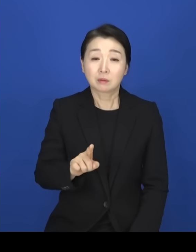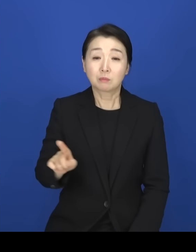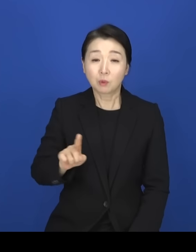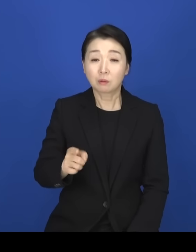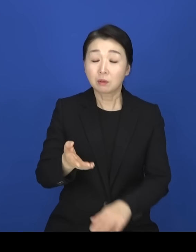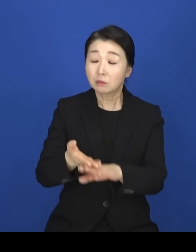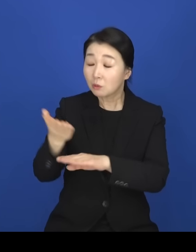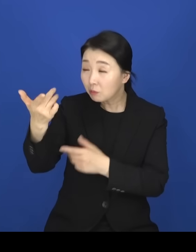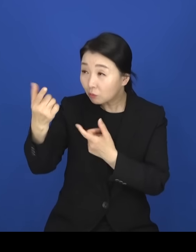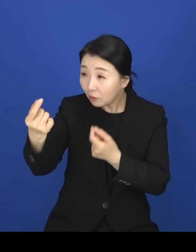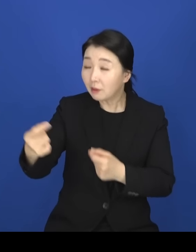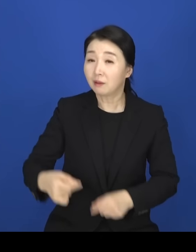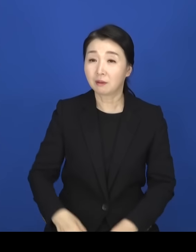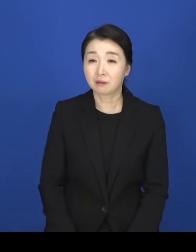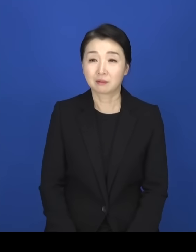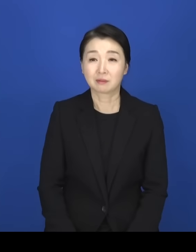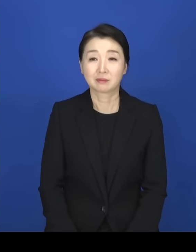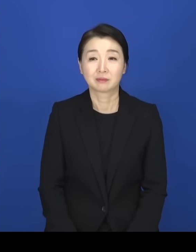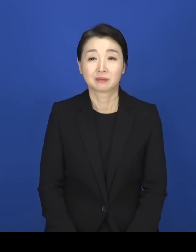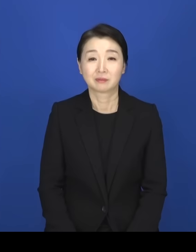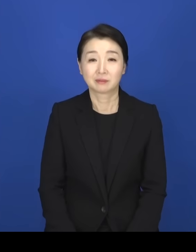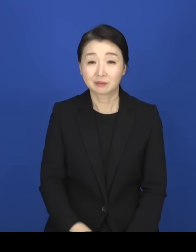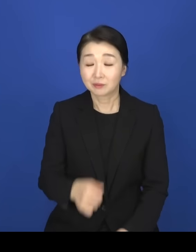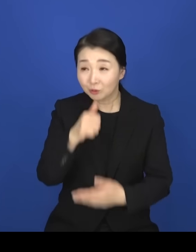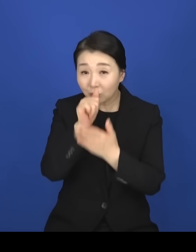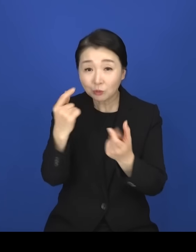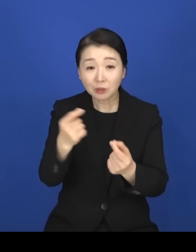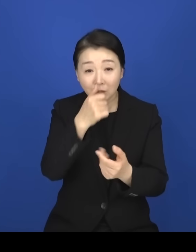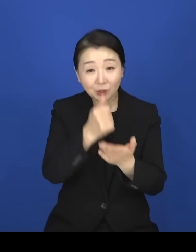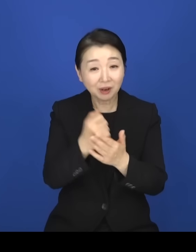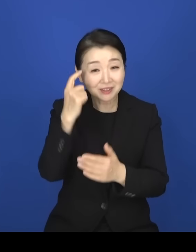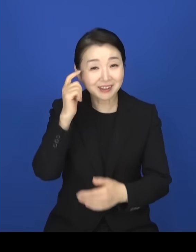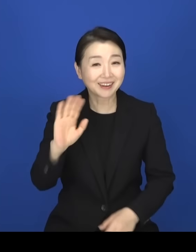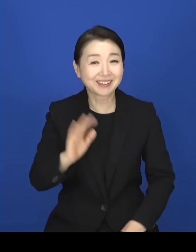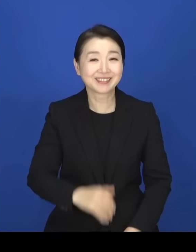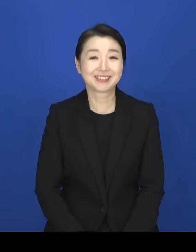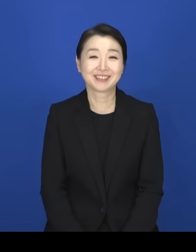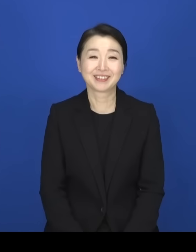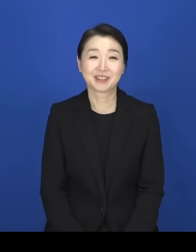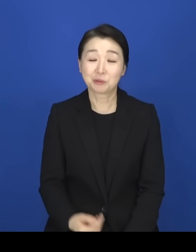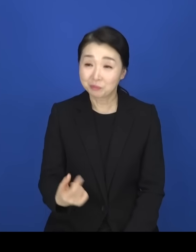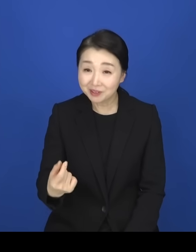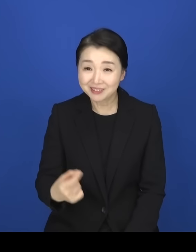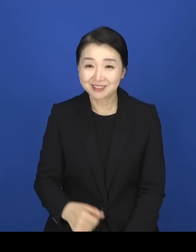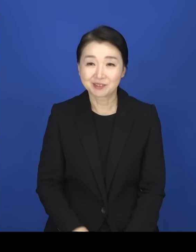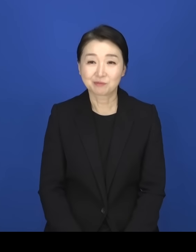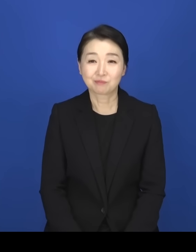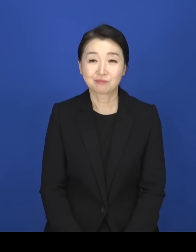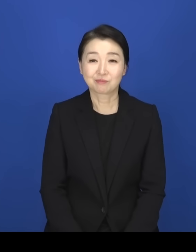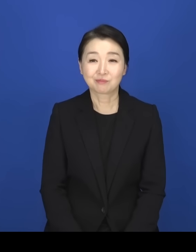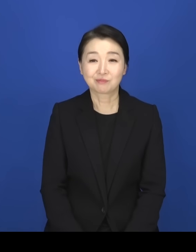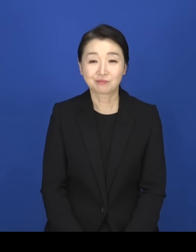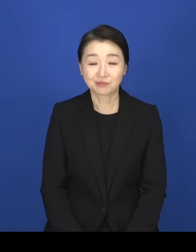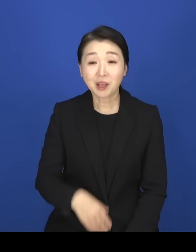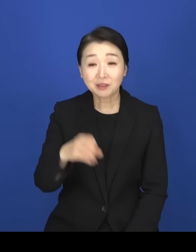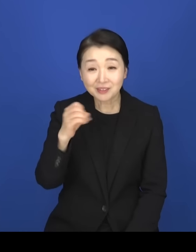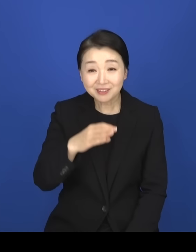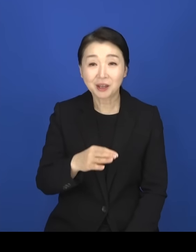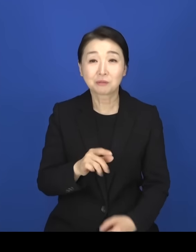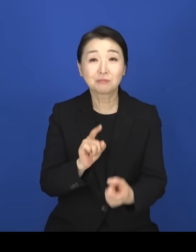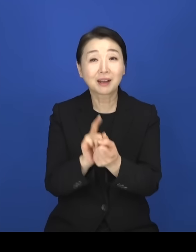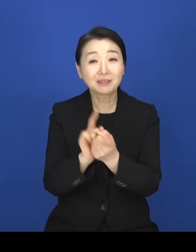그냥 선배님이랑 같은. 똑같은 죄지. 그 죄. 난 죄라고 생각을 안 했거든. 그쵸. 그때 젊음. 나는